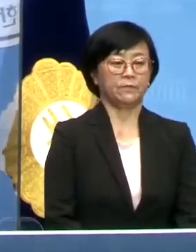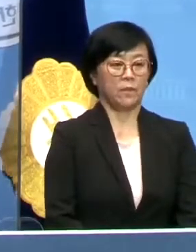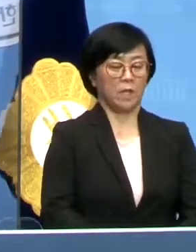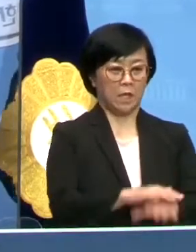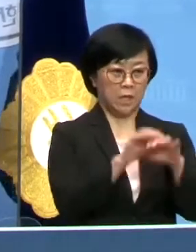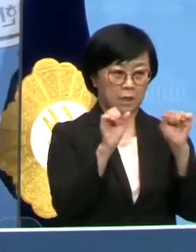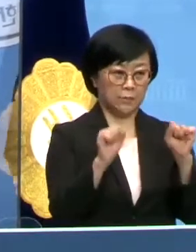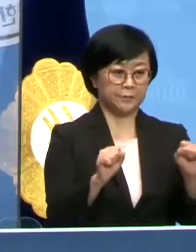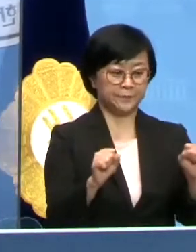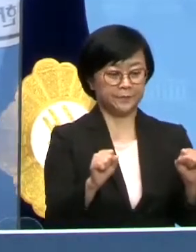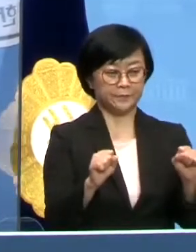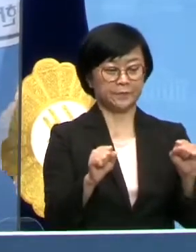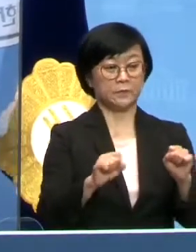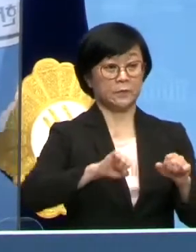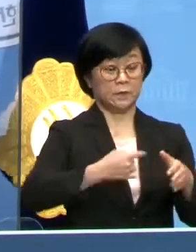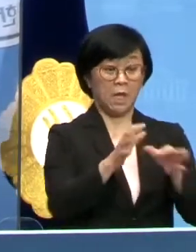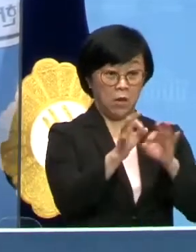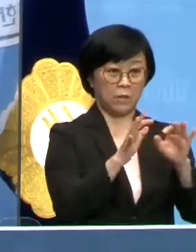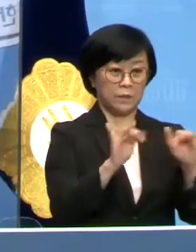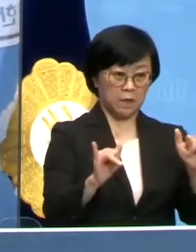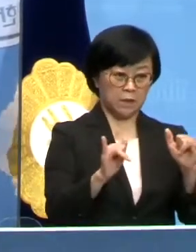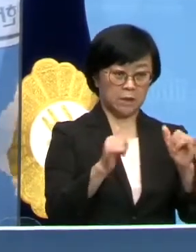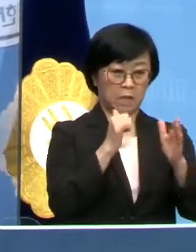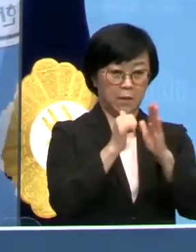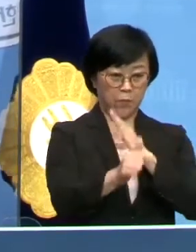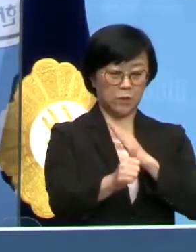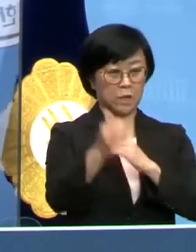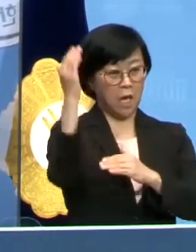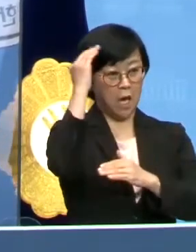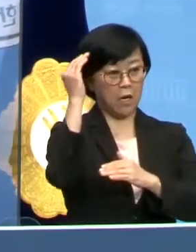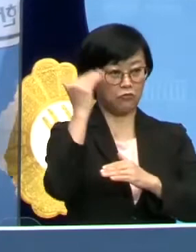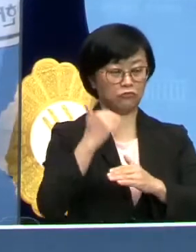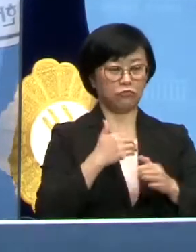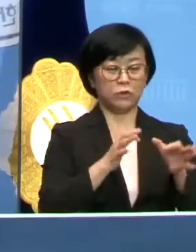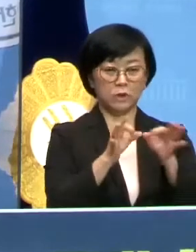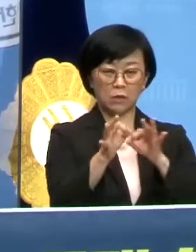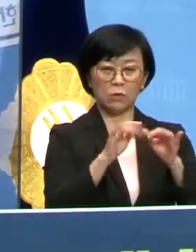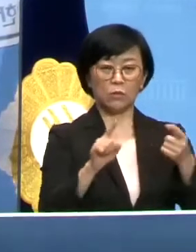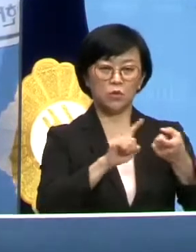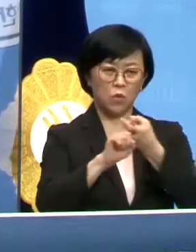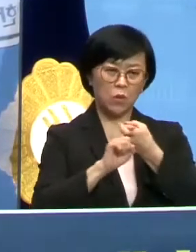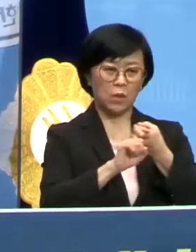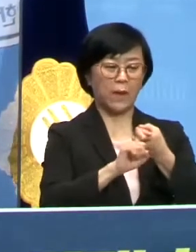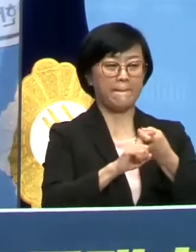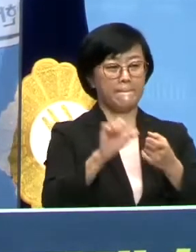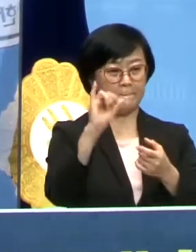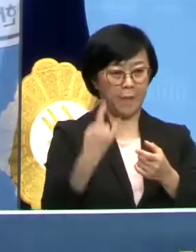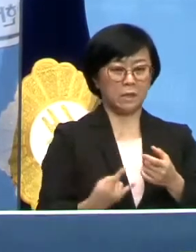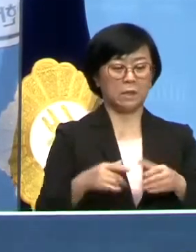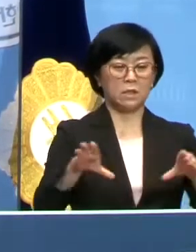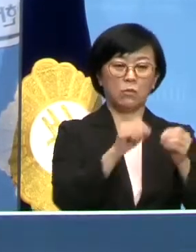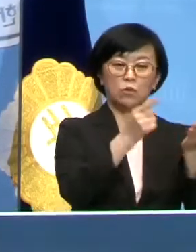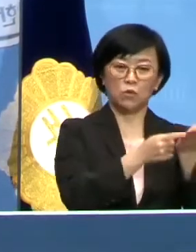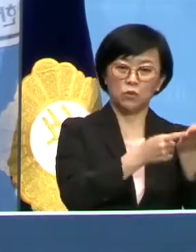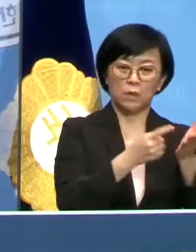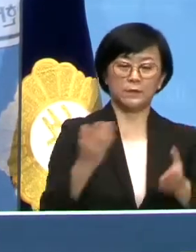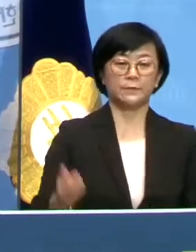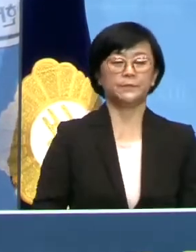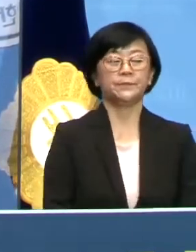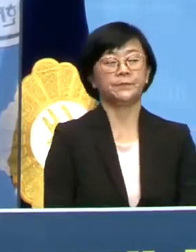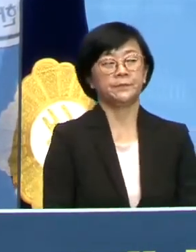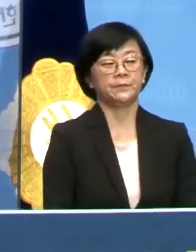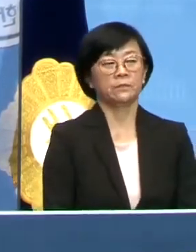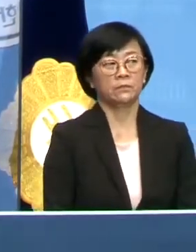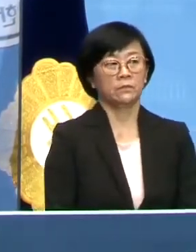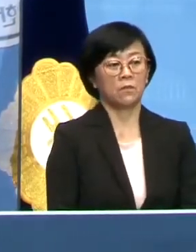예 안녕하십니까 자영업자를 대표해서 한국 증상인 자영업자 청년 앞에서 나온 사무총장이 사원입니다